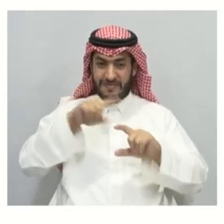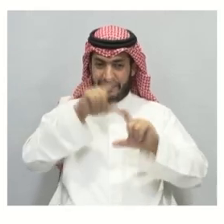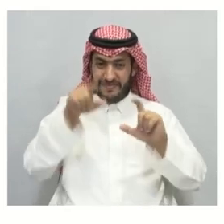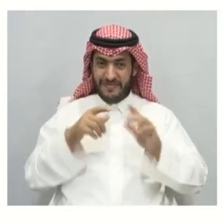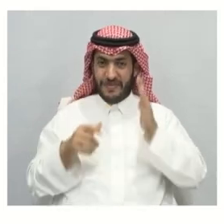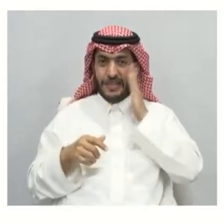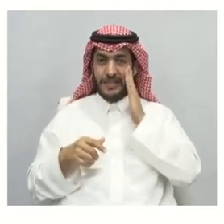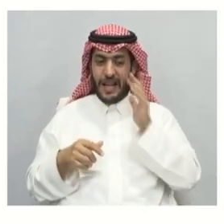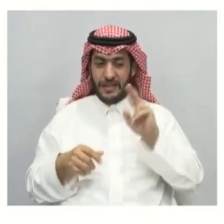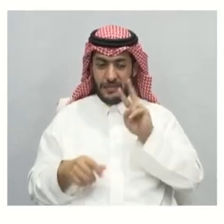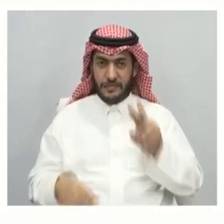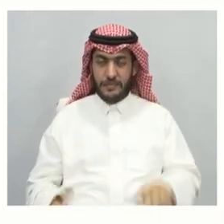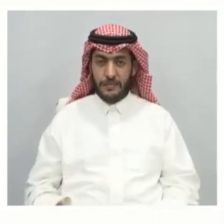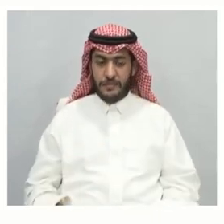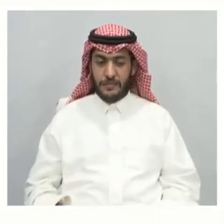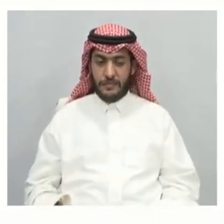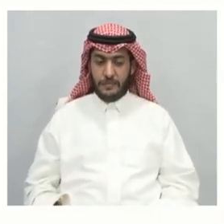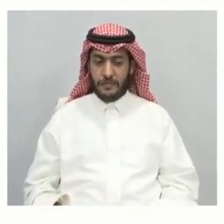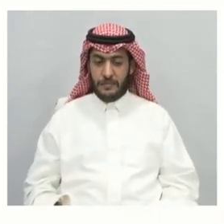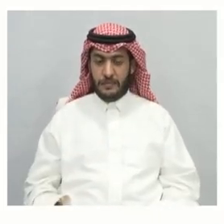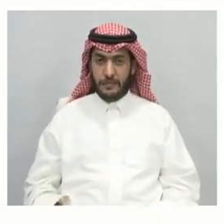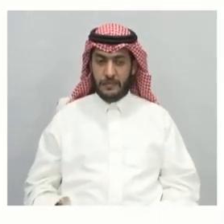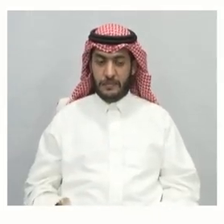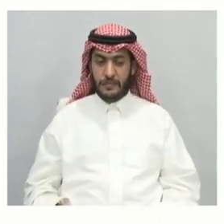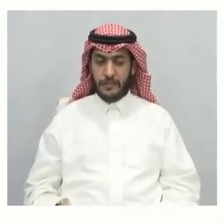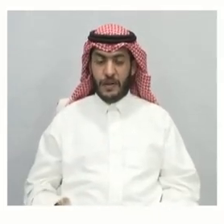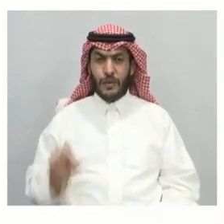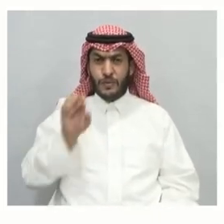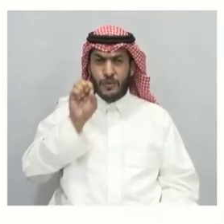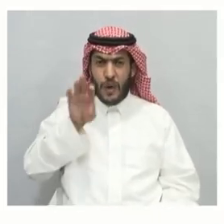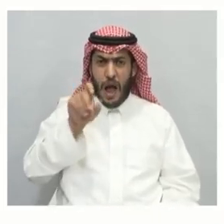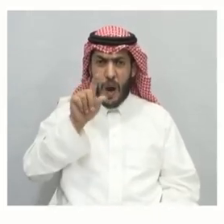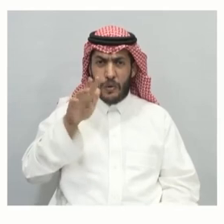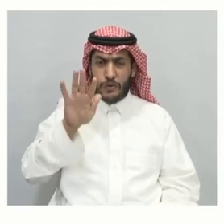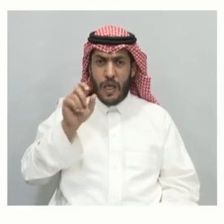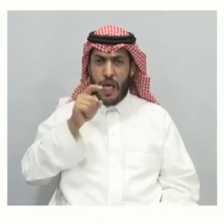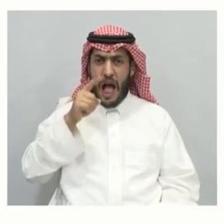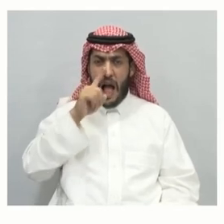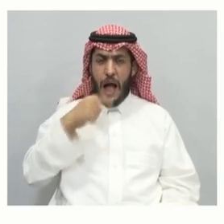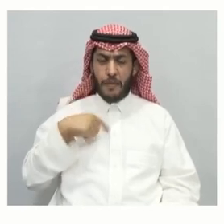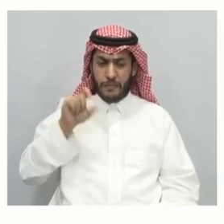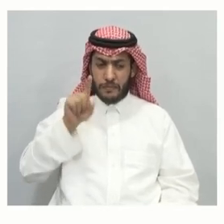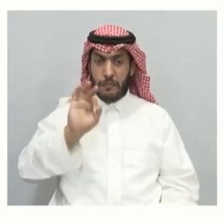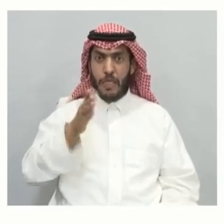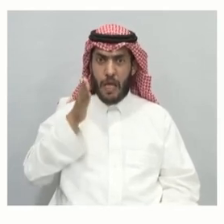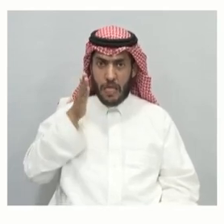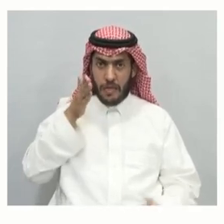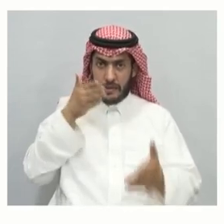على يسارك ايش فيه في انه الشعاع الاول ذكرنا انه نفذ بشكل